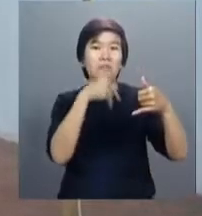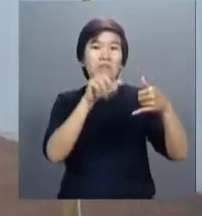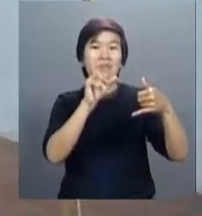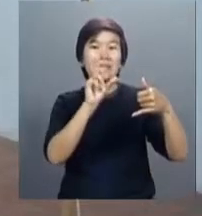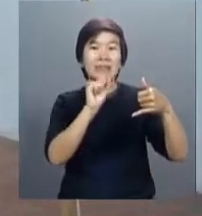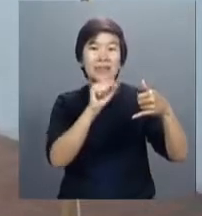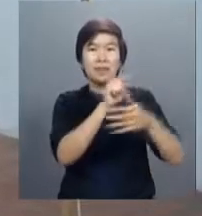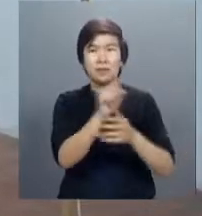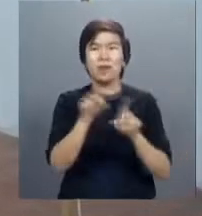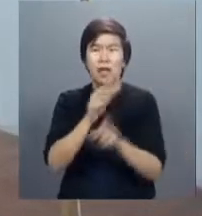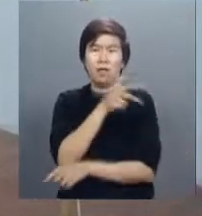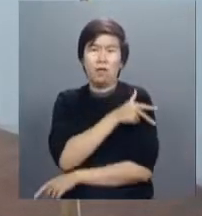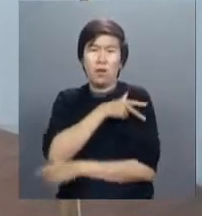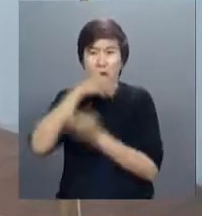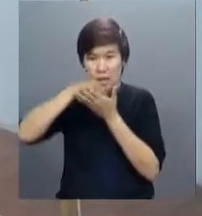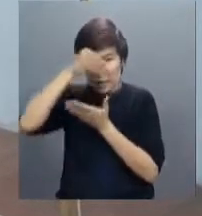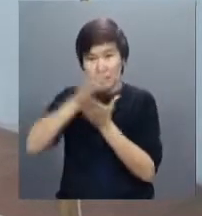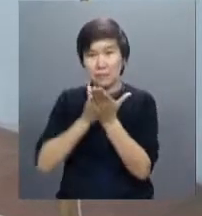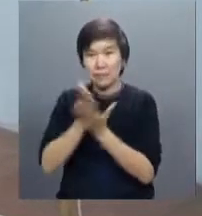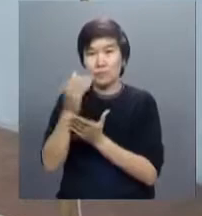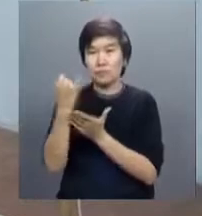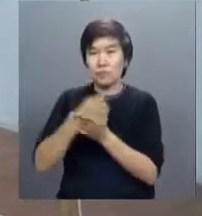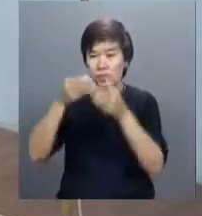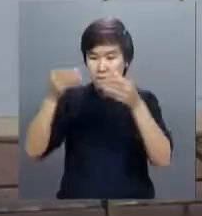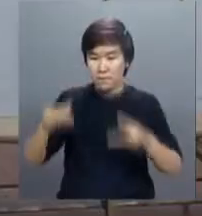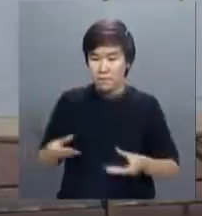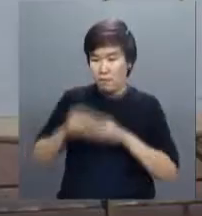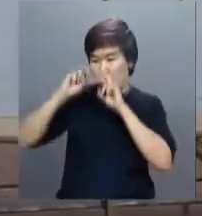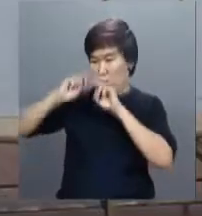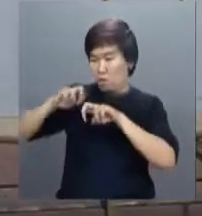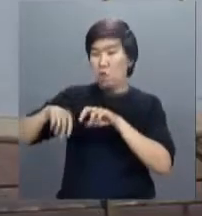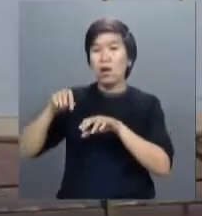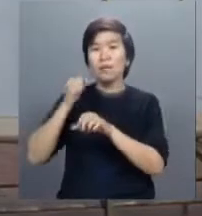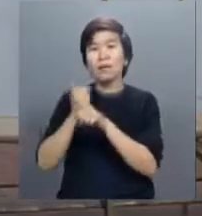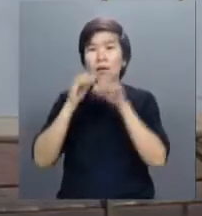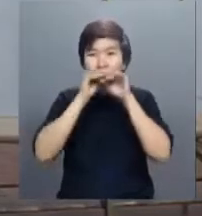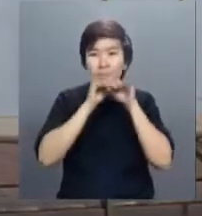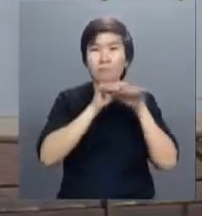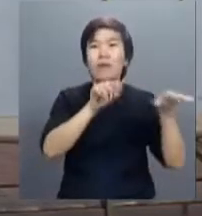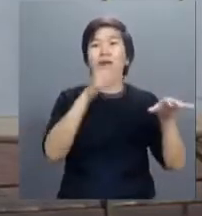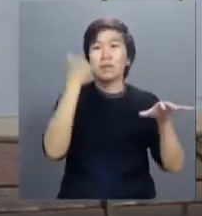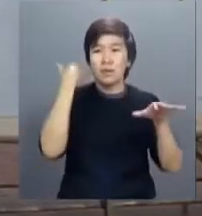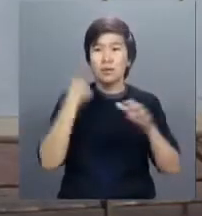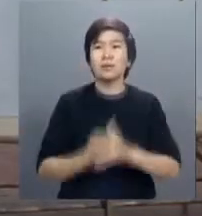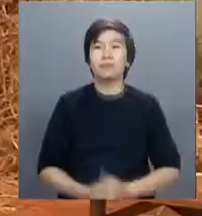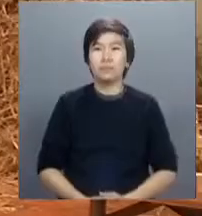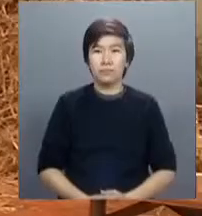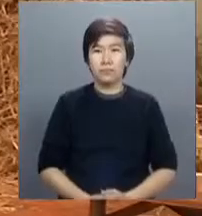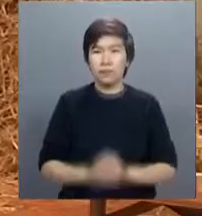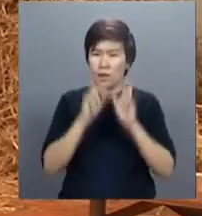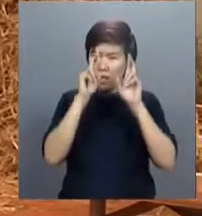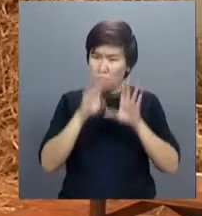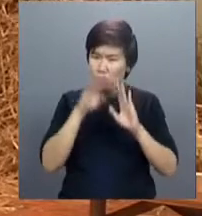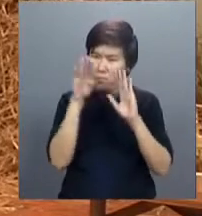ายศิลปะอีกคนที่กำลังจะทำเป็นวิทยานิพนธ์เผยแพร่การรวบรวมงานค้นคว้าเชิงศิลปะอย่างเป็นระบบ